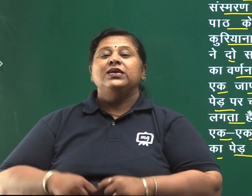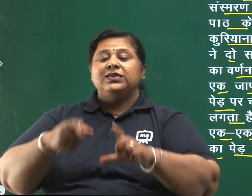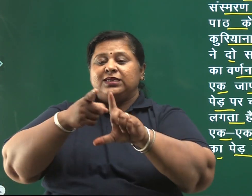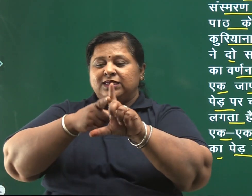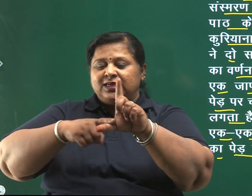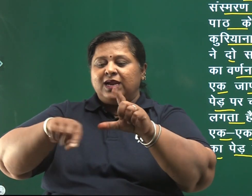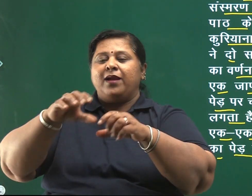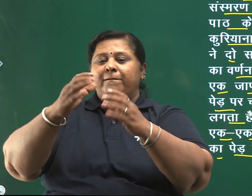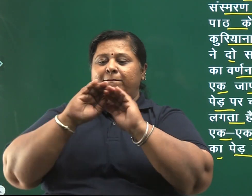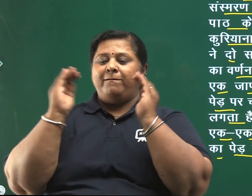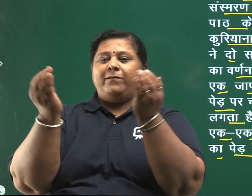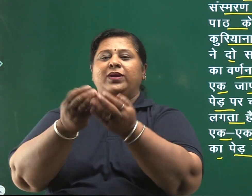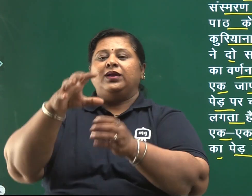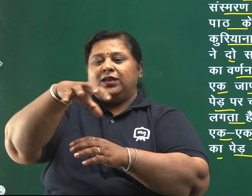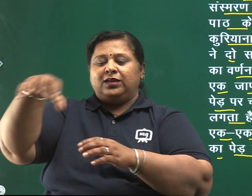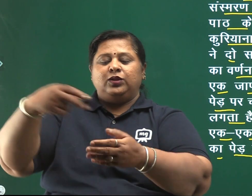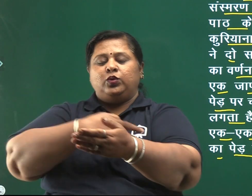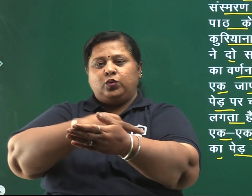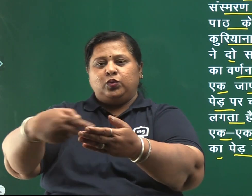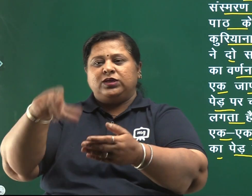लड़की तोतो-चान,